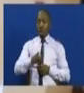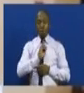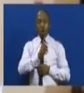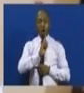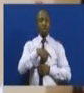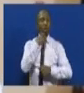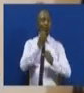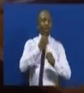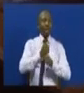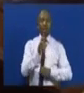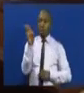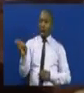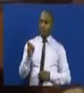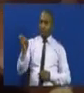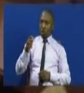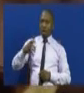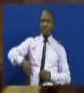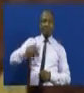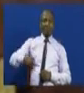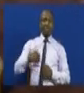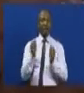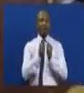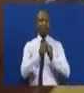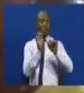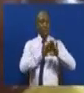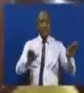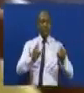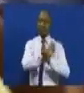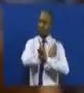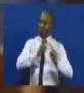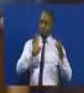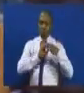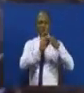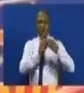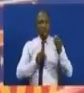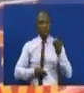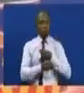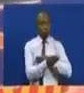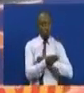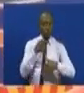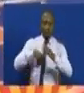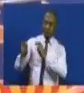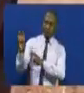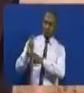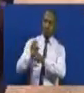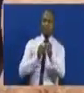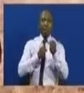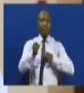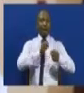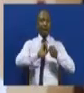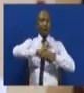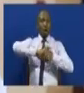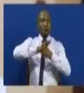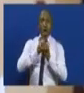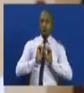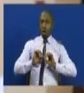na maafisa wa vyombo vya usalama kutojihusisha na vitendo vya rushwa katika usimamizi wa mapambano dhidi ya corona.